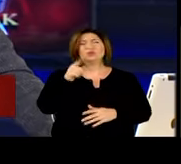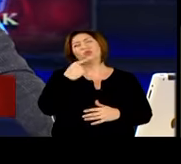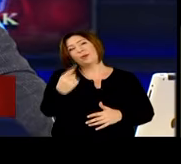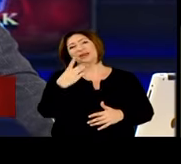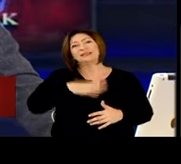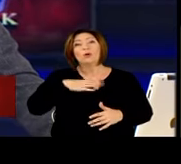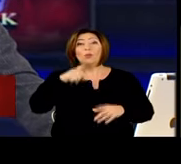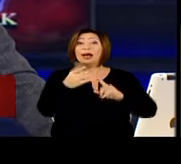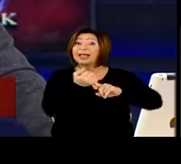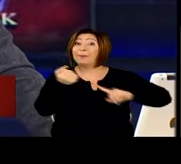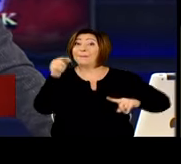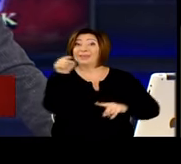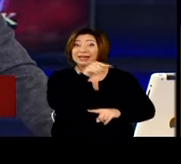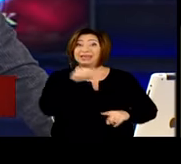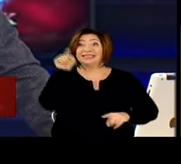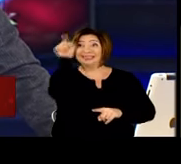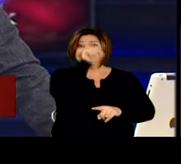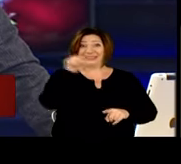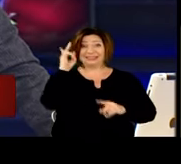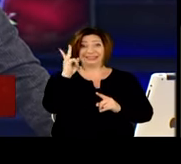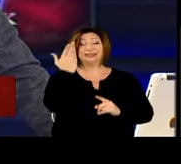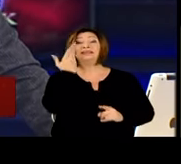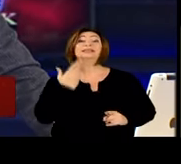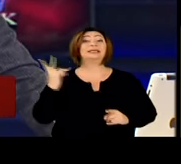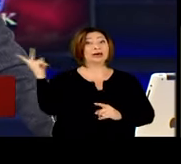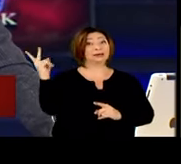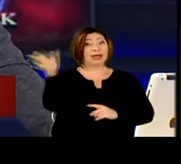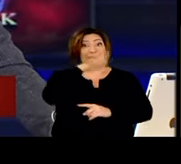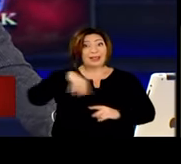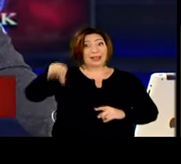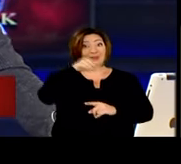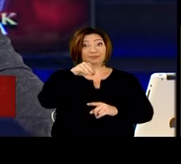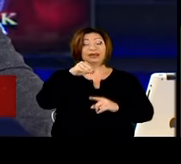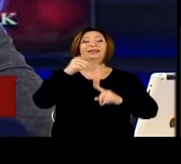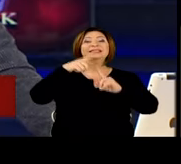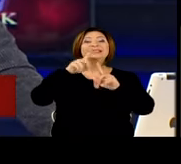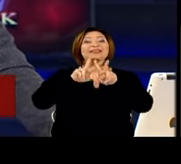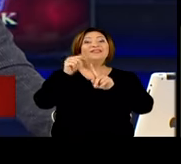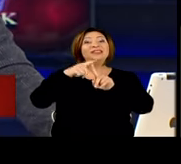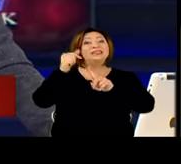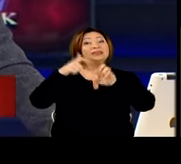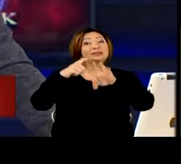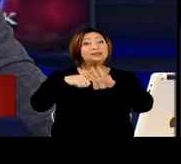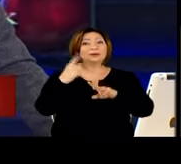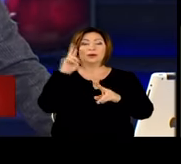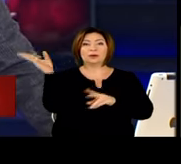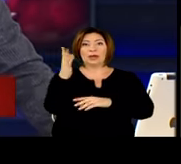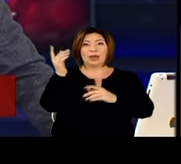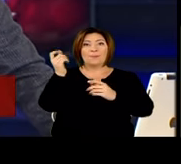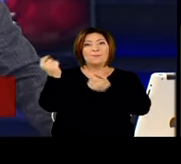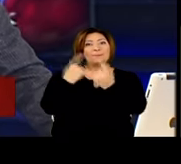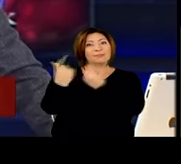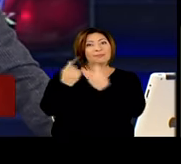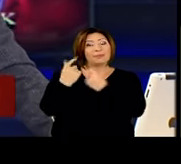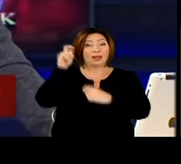istiyorum, bu kebapları sizlerden, izleyenlerimizden, özellikle Twitter üzerinden bizlere